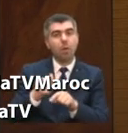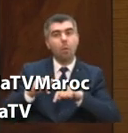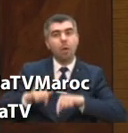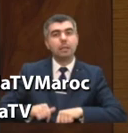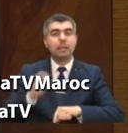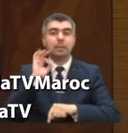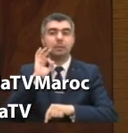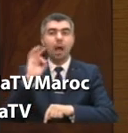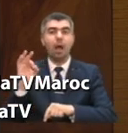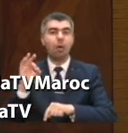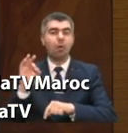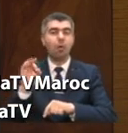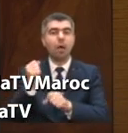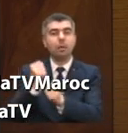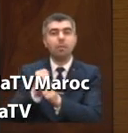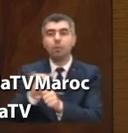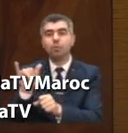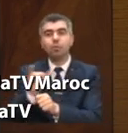بالإضافة